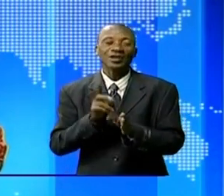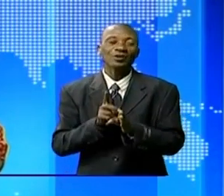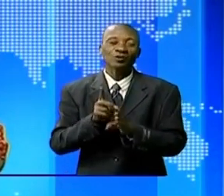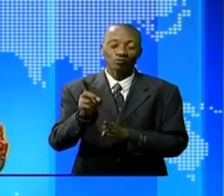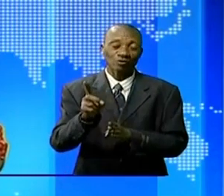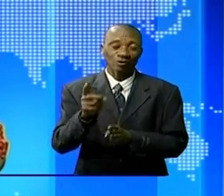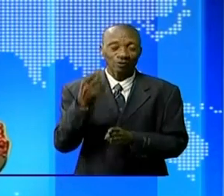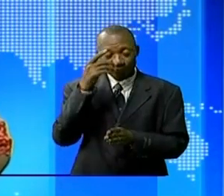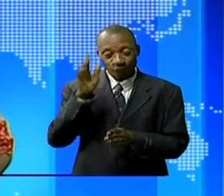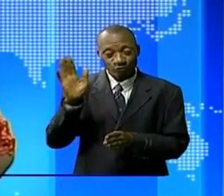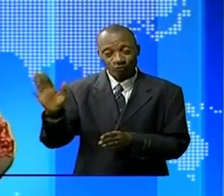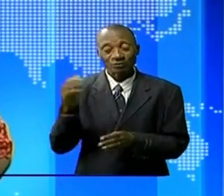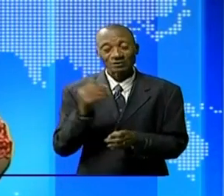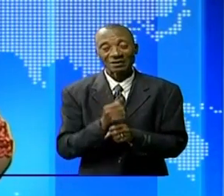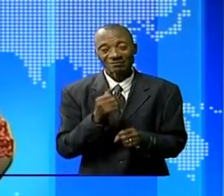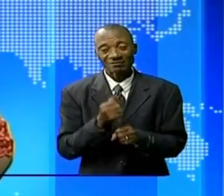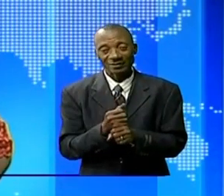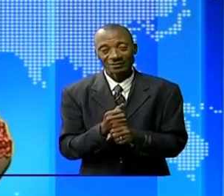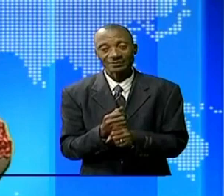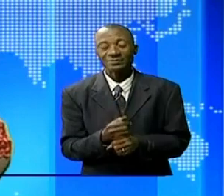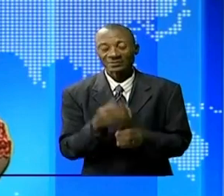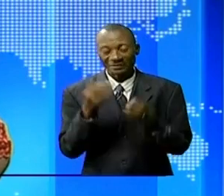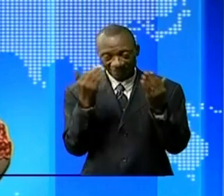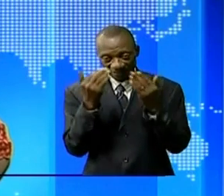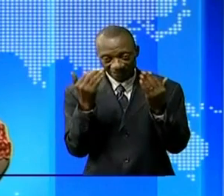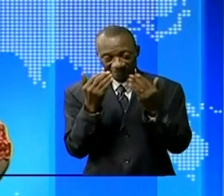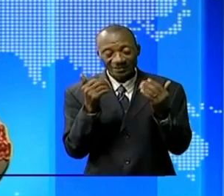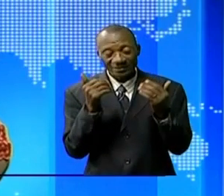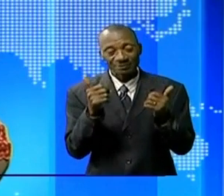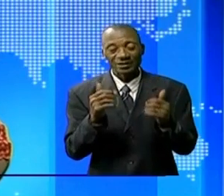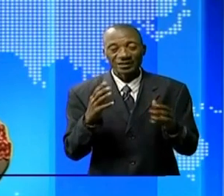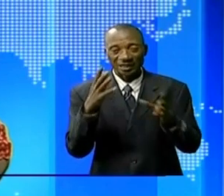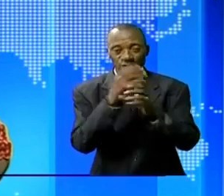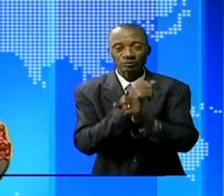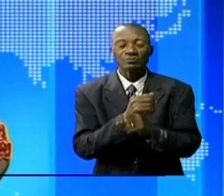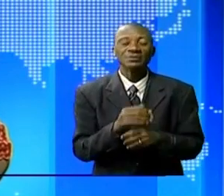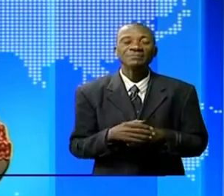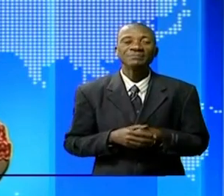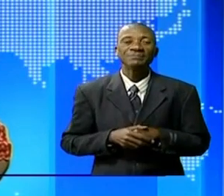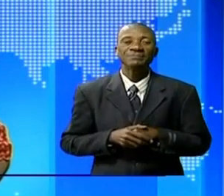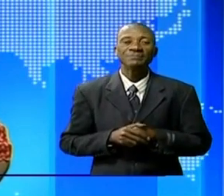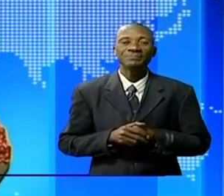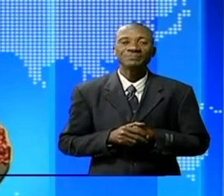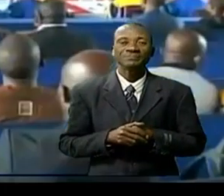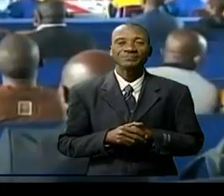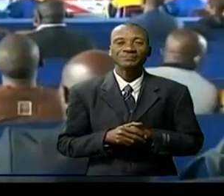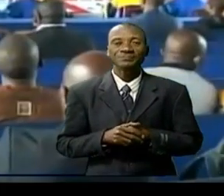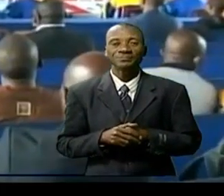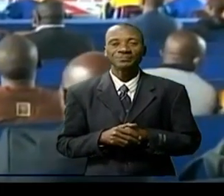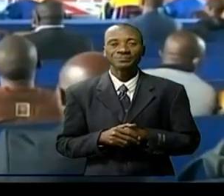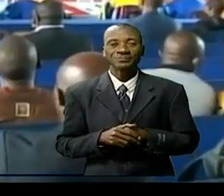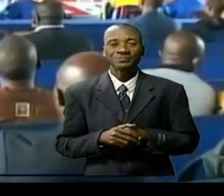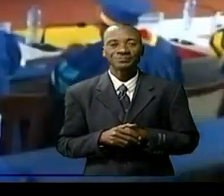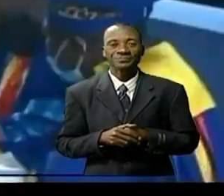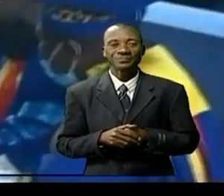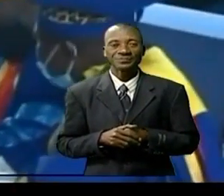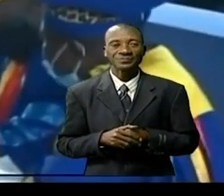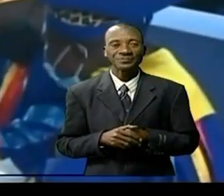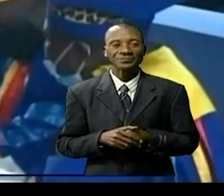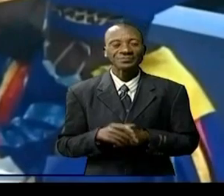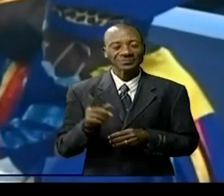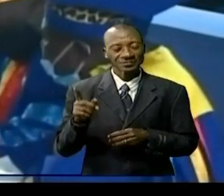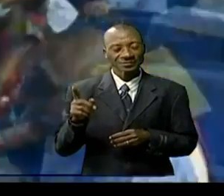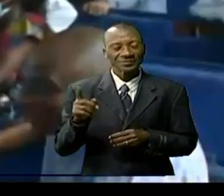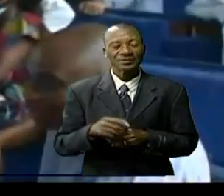sciences politiques de l'université de kinshasa jean-pierre ndolo était là pour le compte de la rtnc en croire le récipiendaire